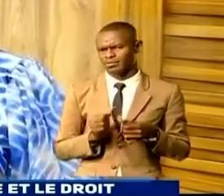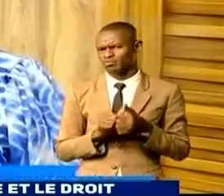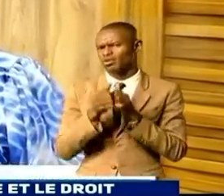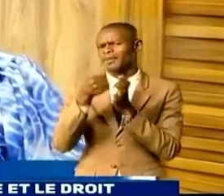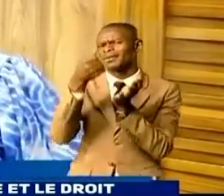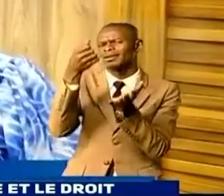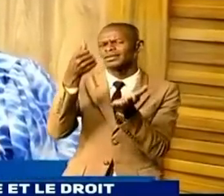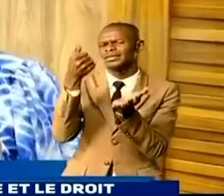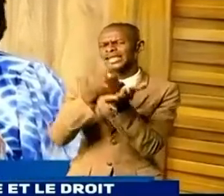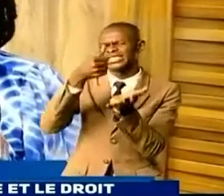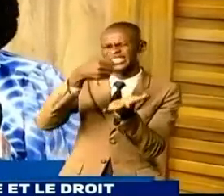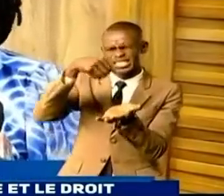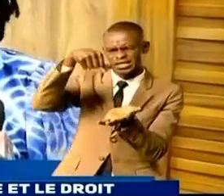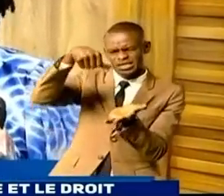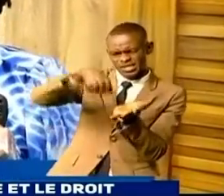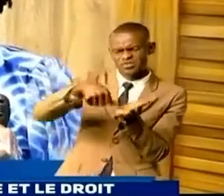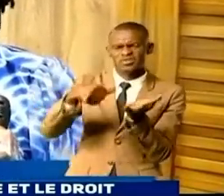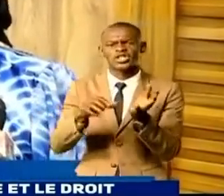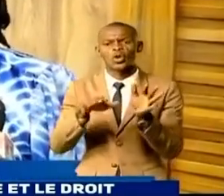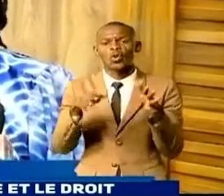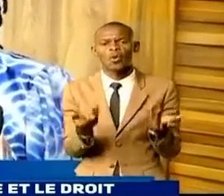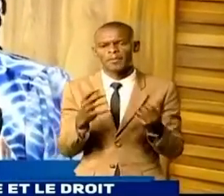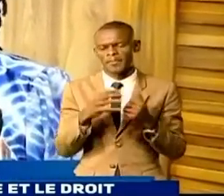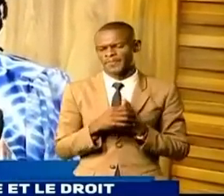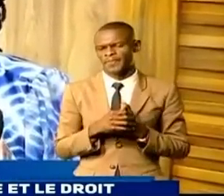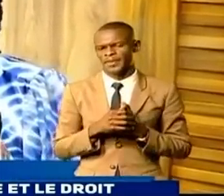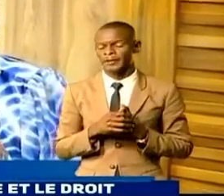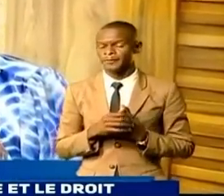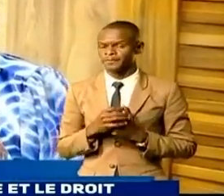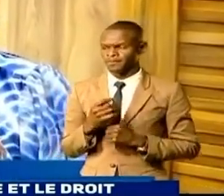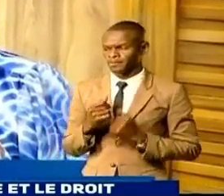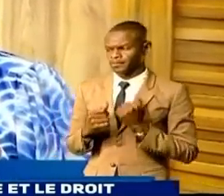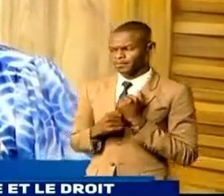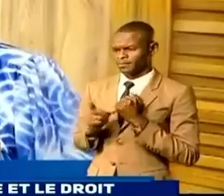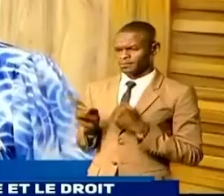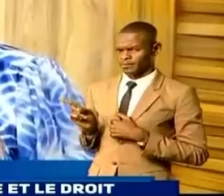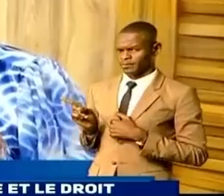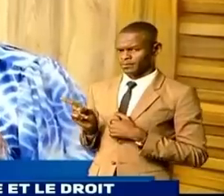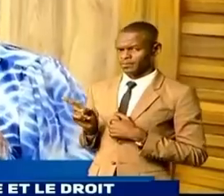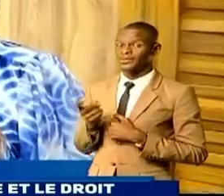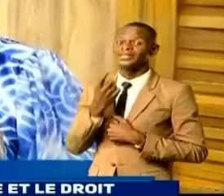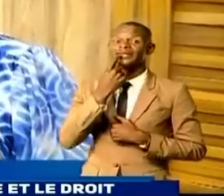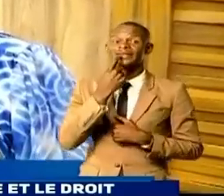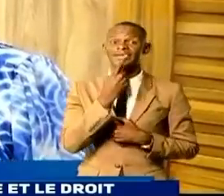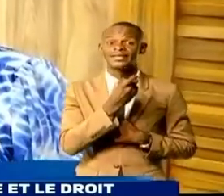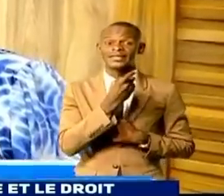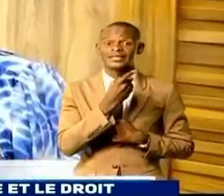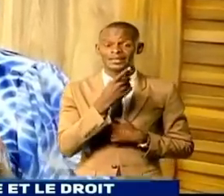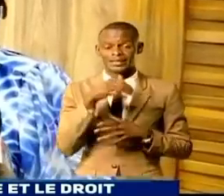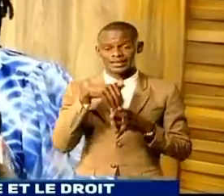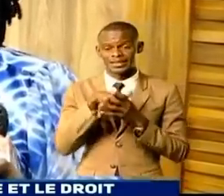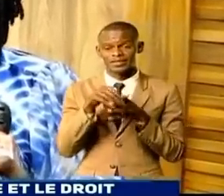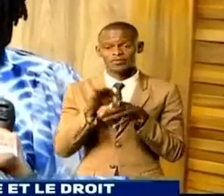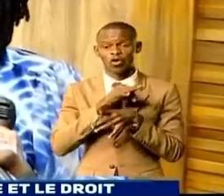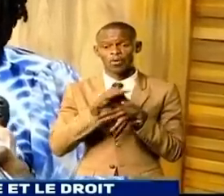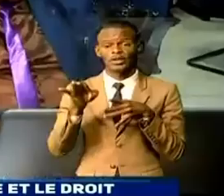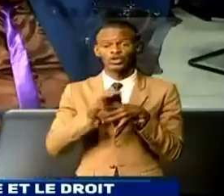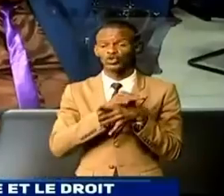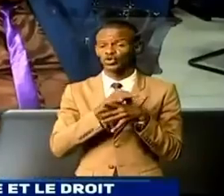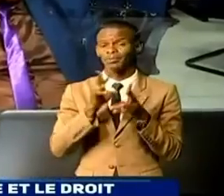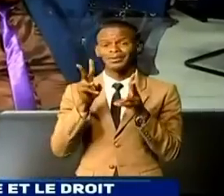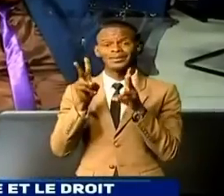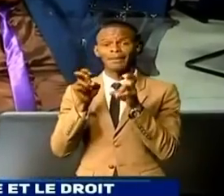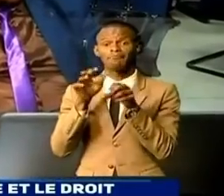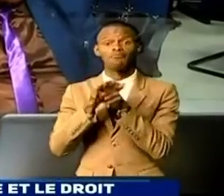une connaissance parfaite sur les assurances, entre autres. Il y aura le droit au OADA, si vous le voyez bien. Il y aura une question sur le contentieux fiscal et